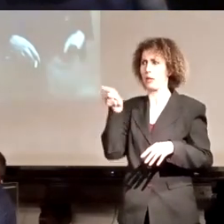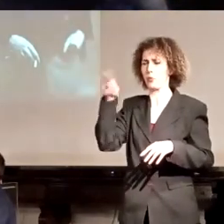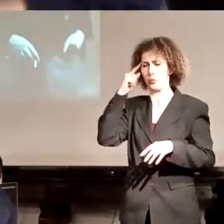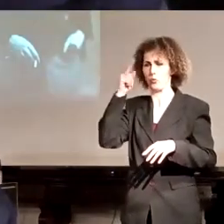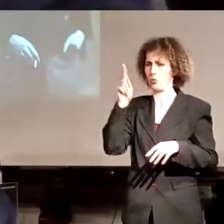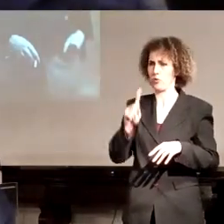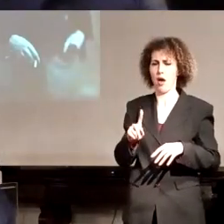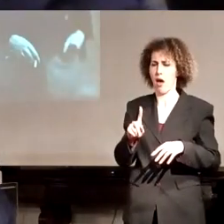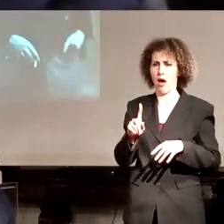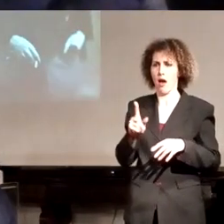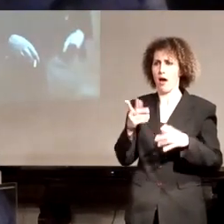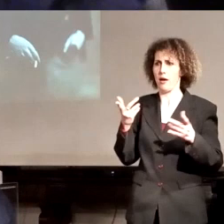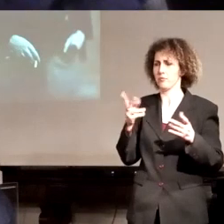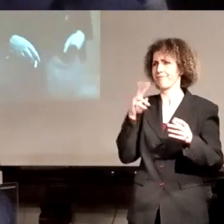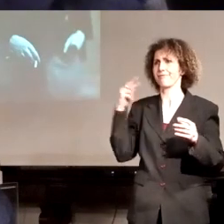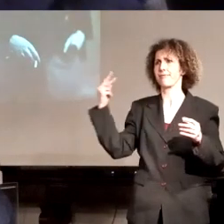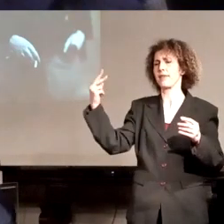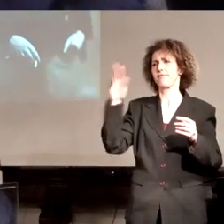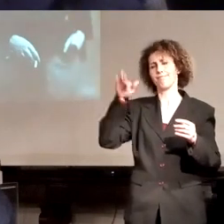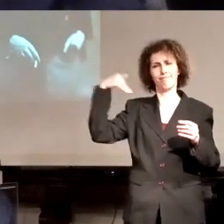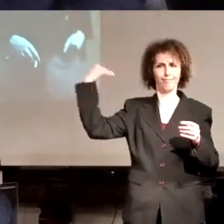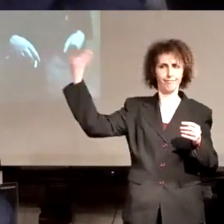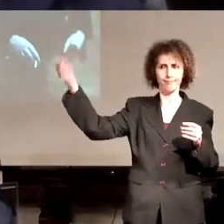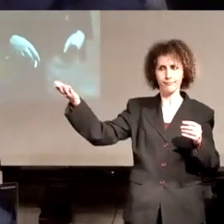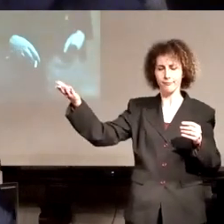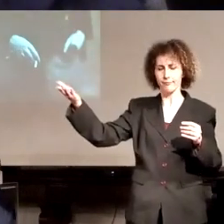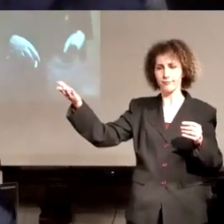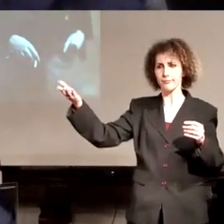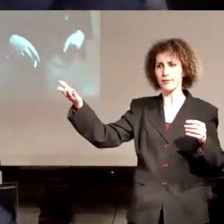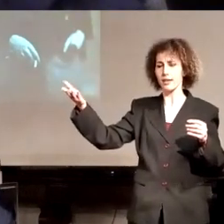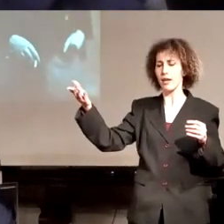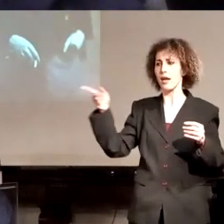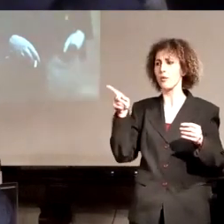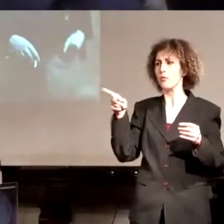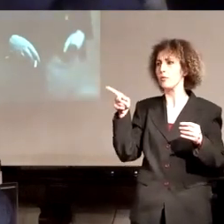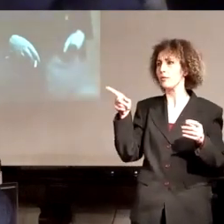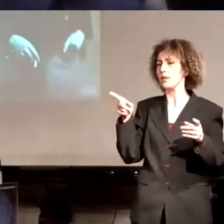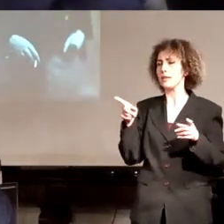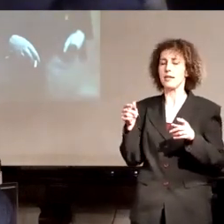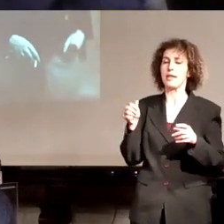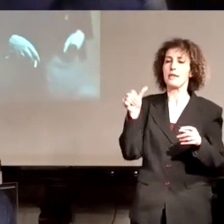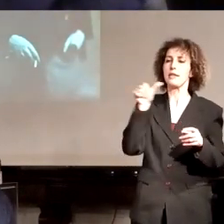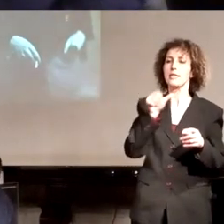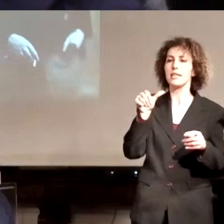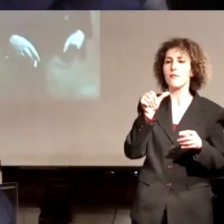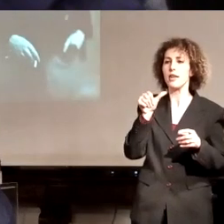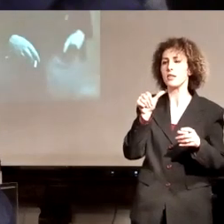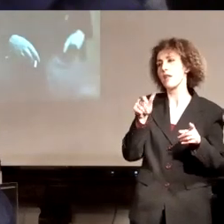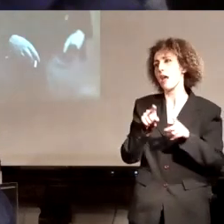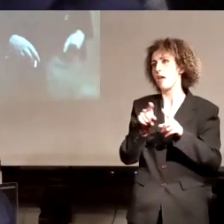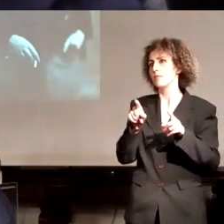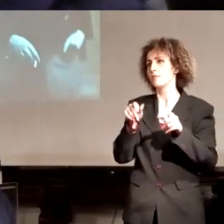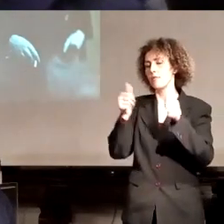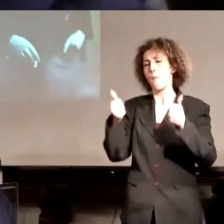tutto un punto di vista esterno questo è completamente stephen sono ma anche moderno